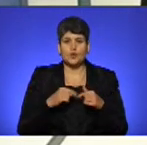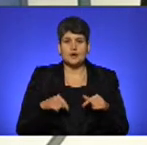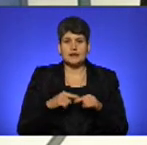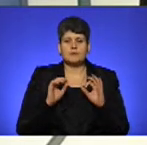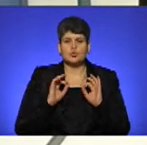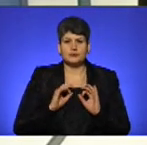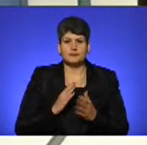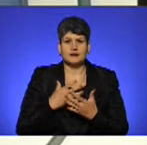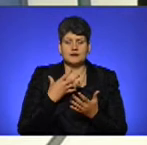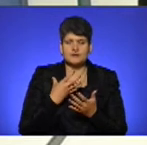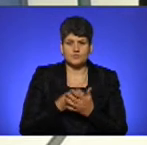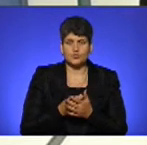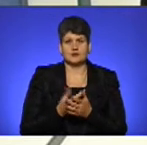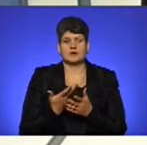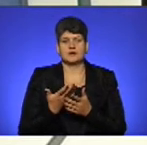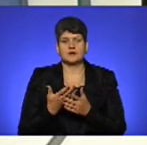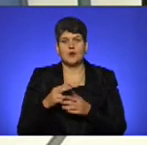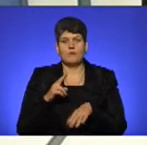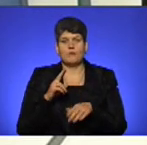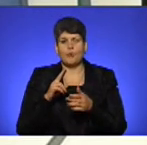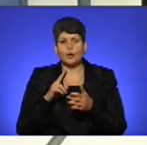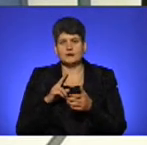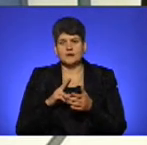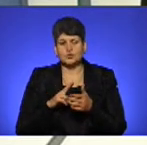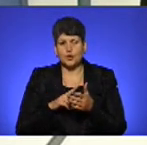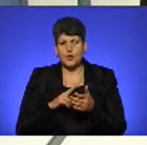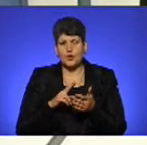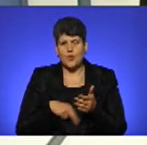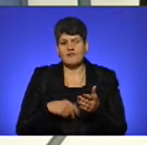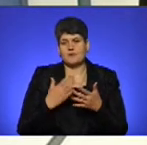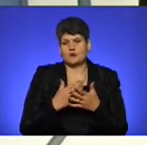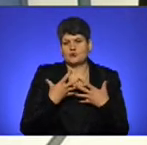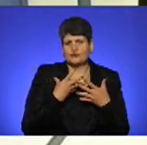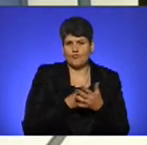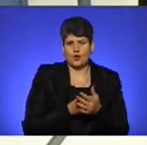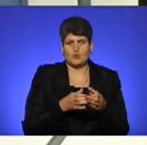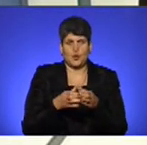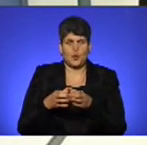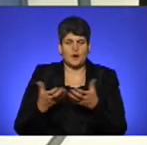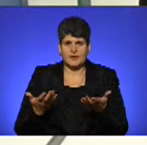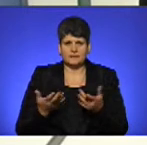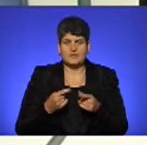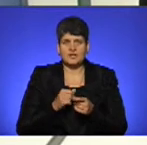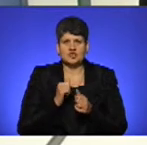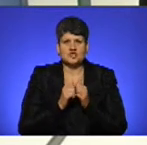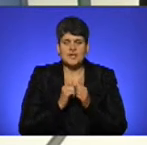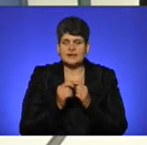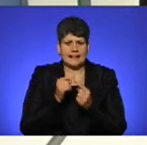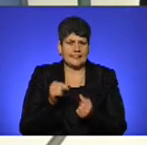прокуратури мають свої округи, податкові округи мають свої, інші силові структури мають свої округи, і вони часто